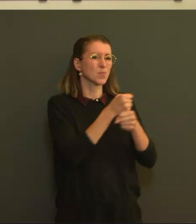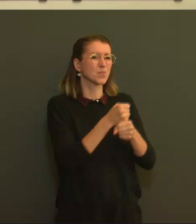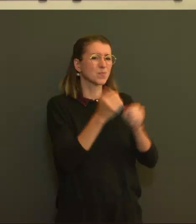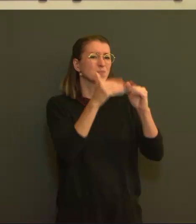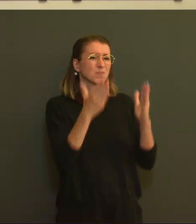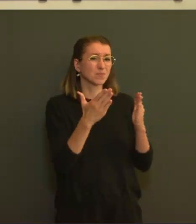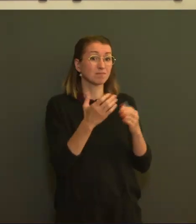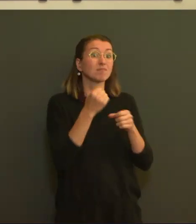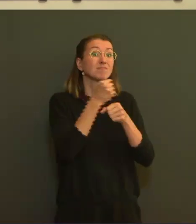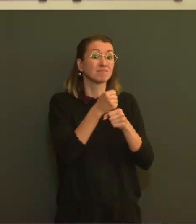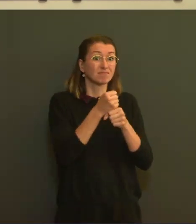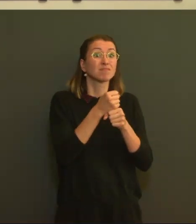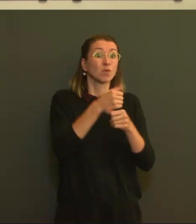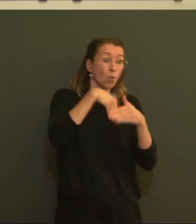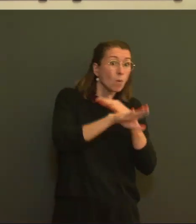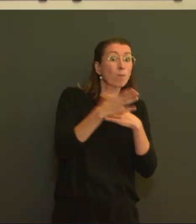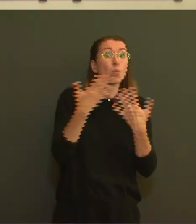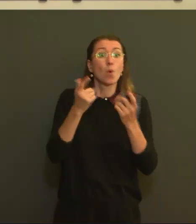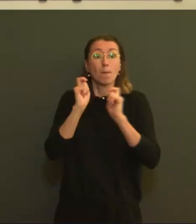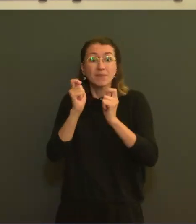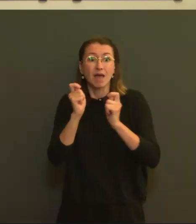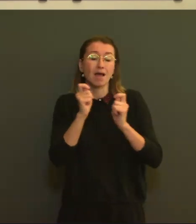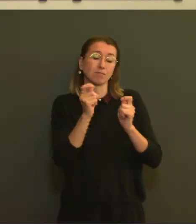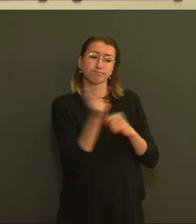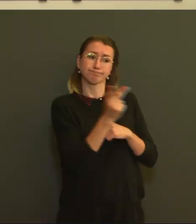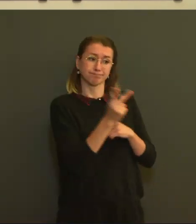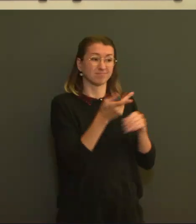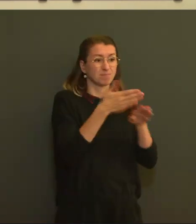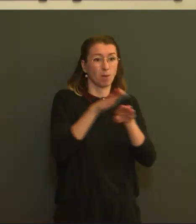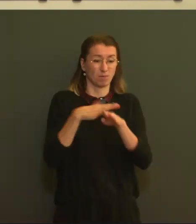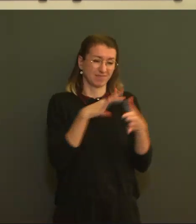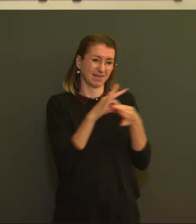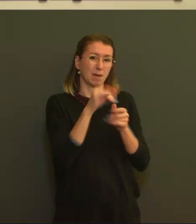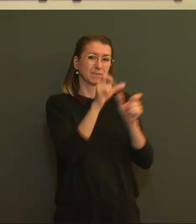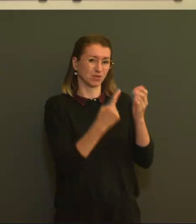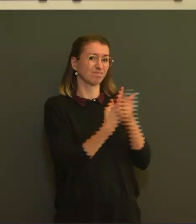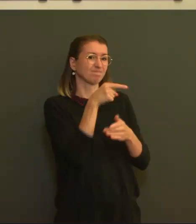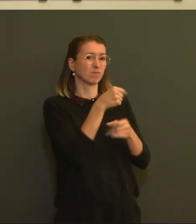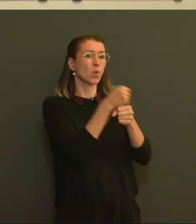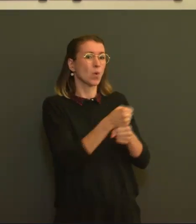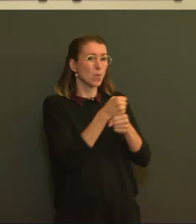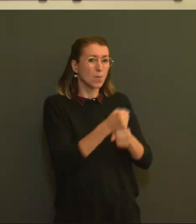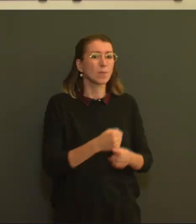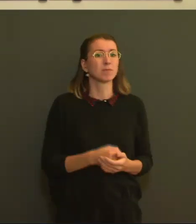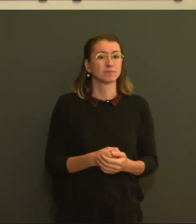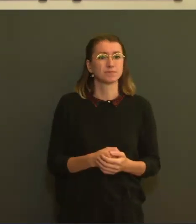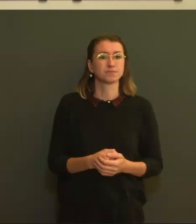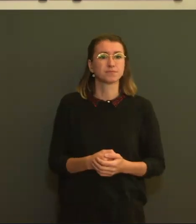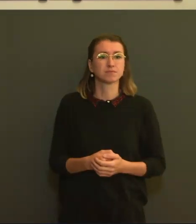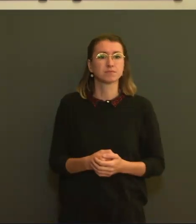dans la maison de repos. Et la plupart de ces décès ont lieu dans les provinces de Hainaut et d'Anvers.